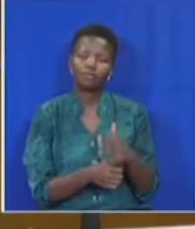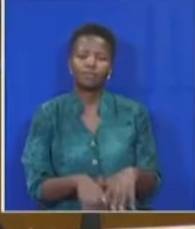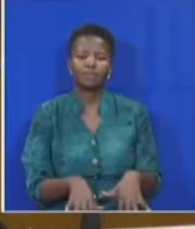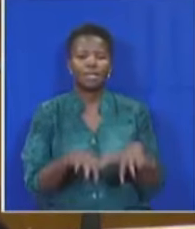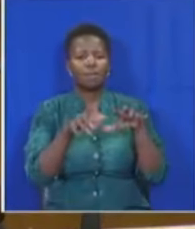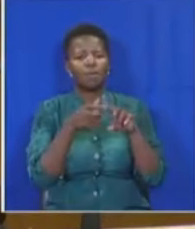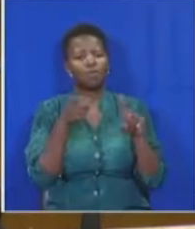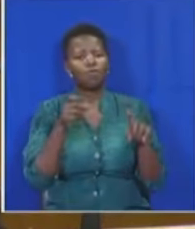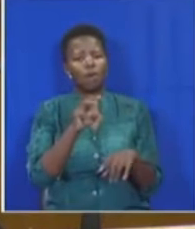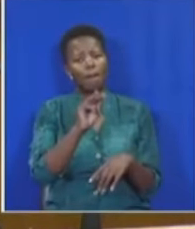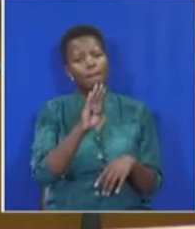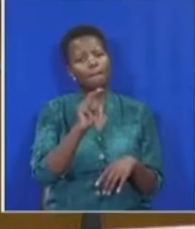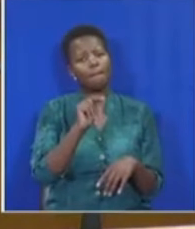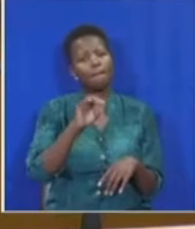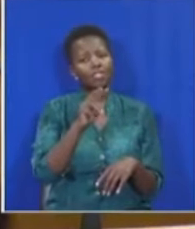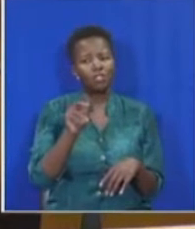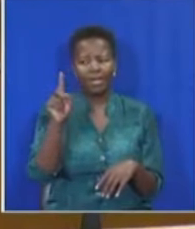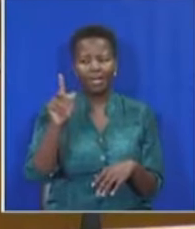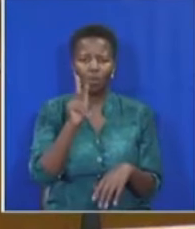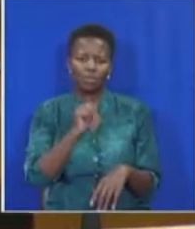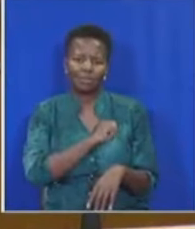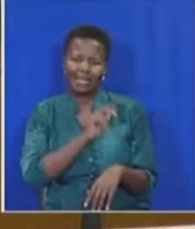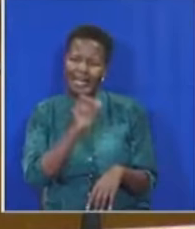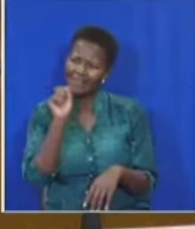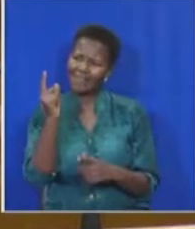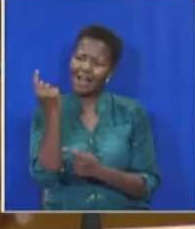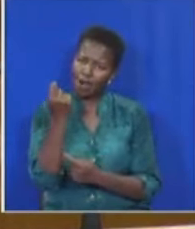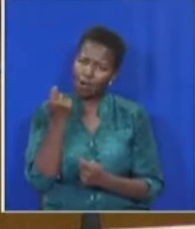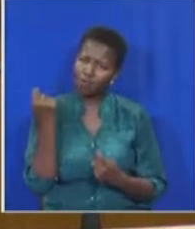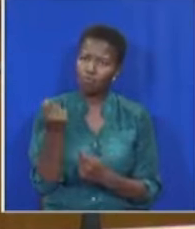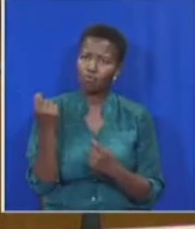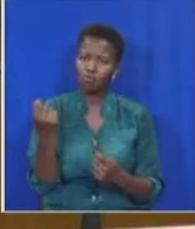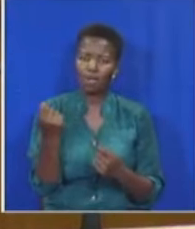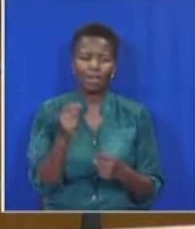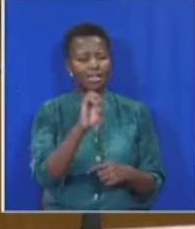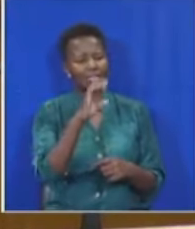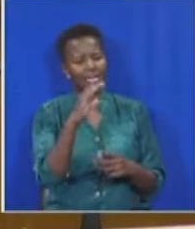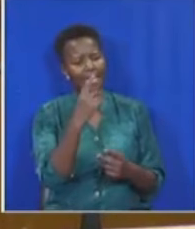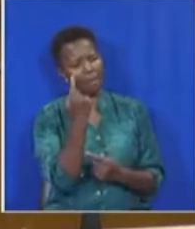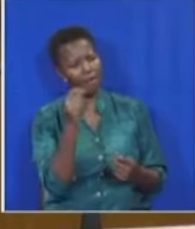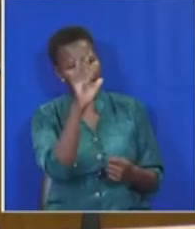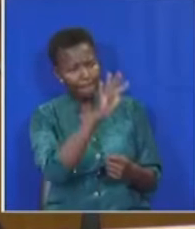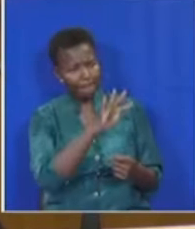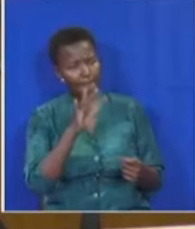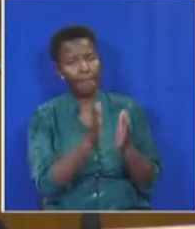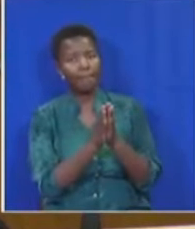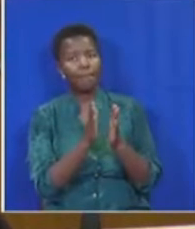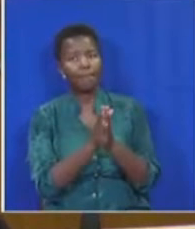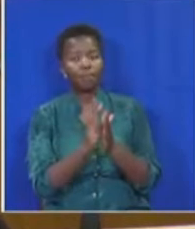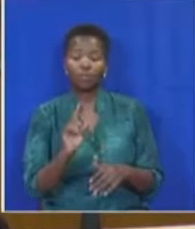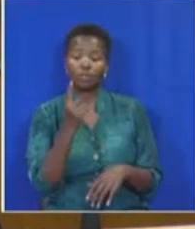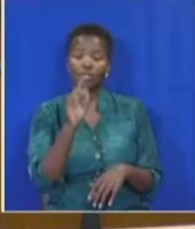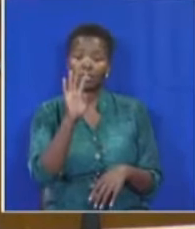bantu basexholobeni ngemini yokwamkela kwenu vukani ekuseni